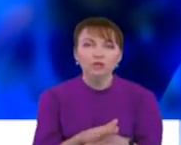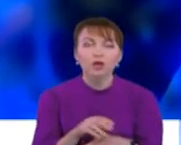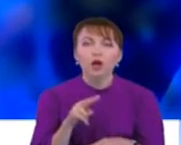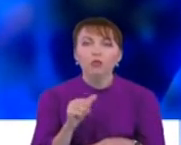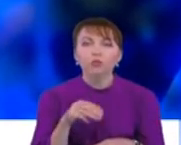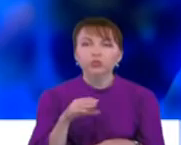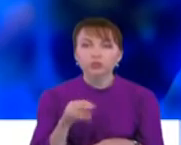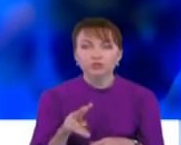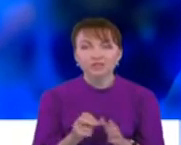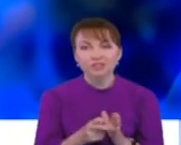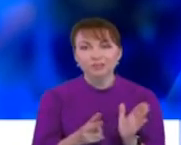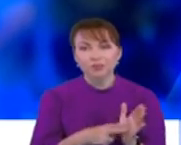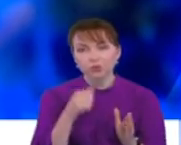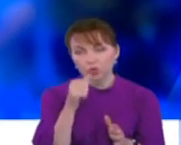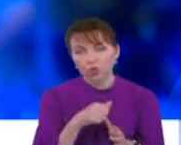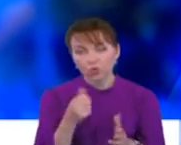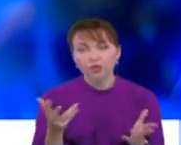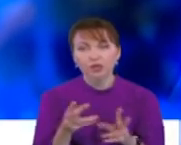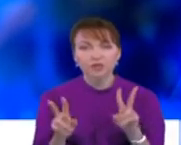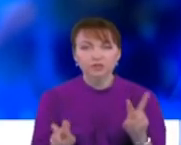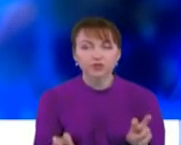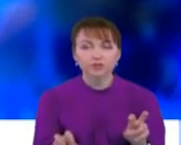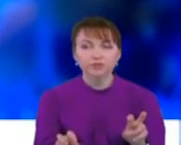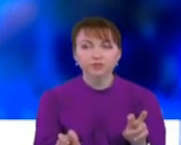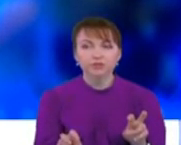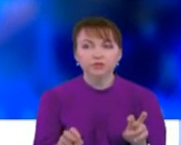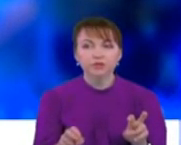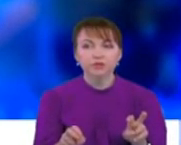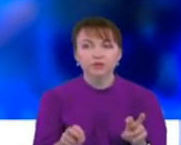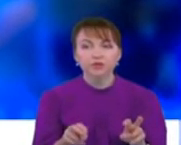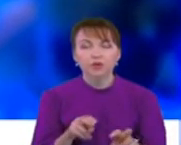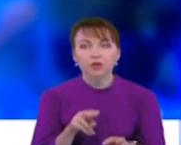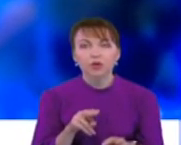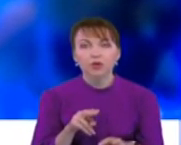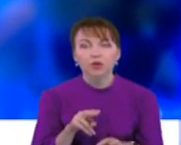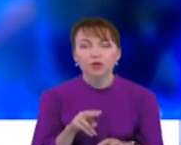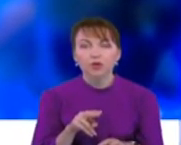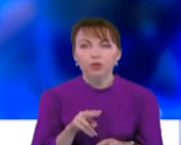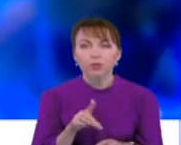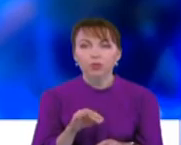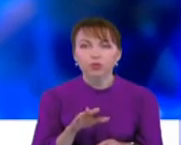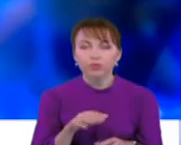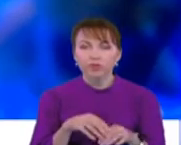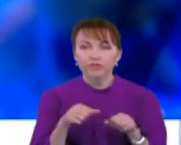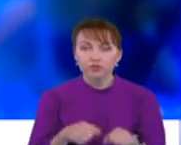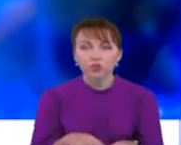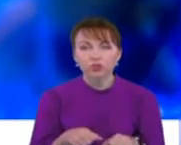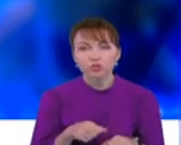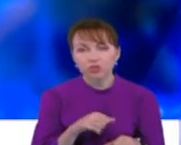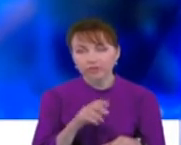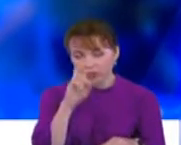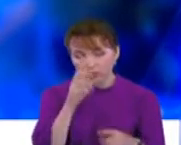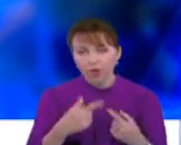від 2017 року, який називається «Про основи державної політики Російської Федерації в